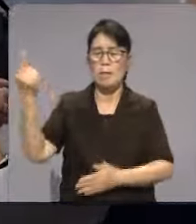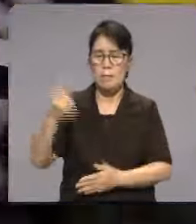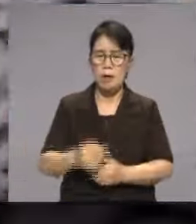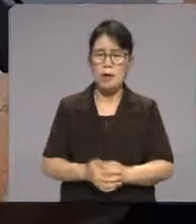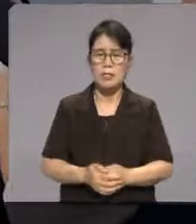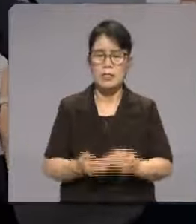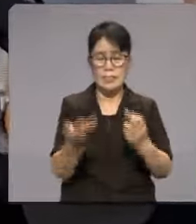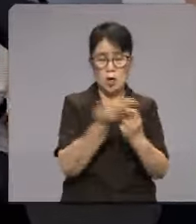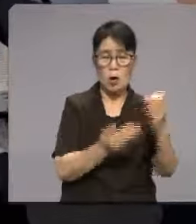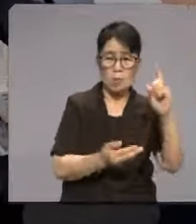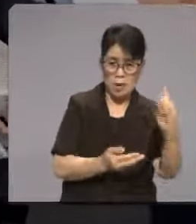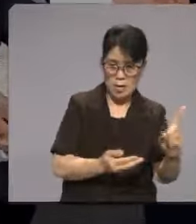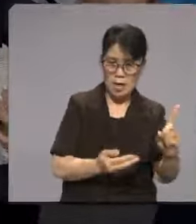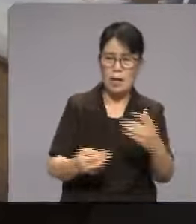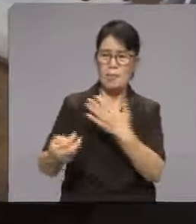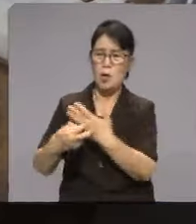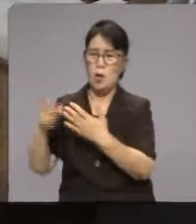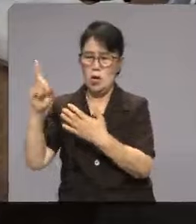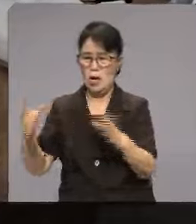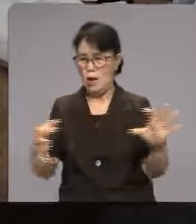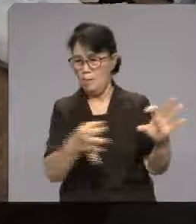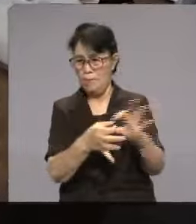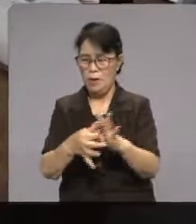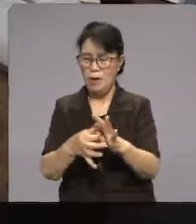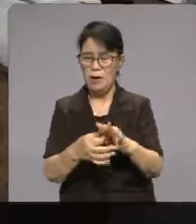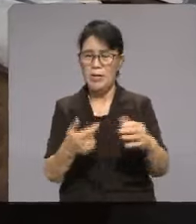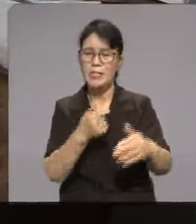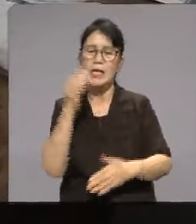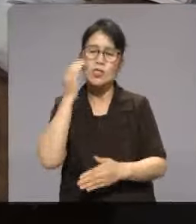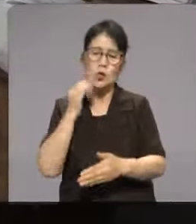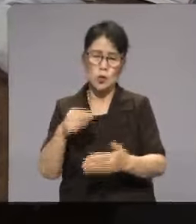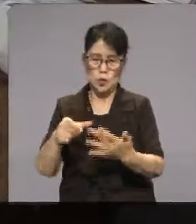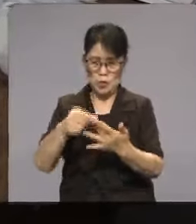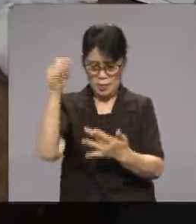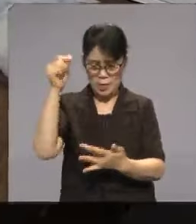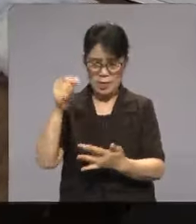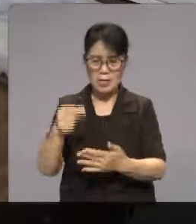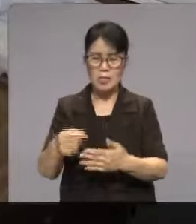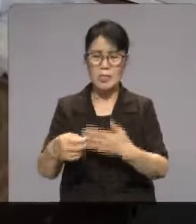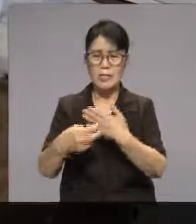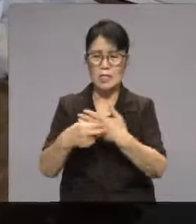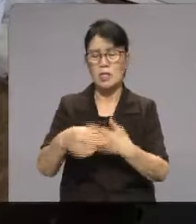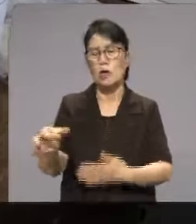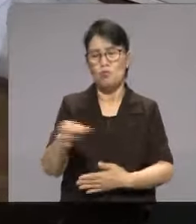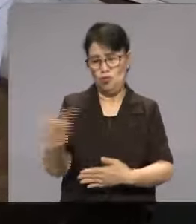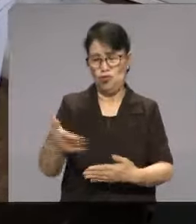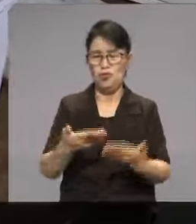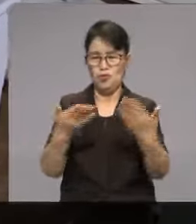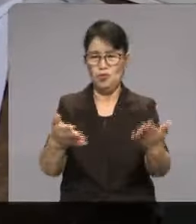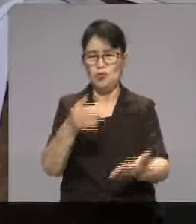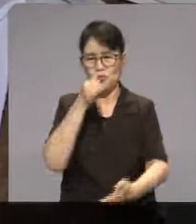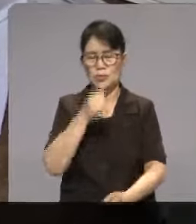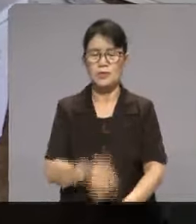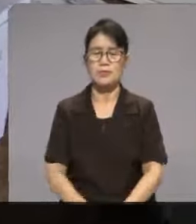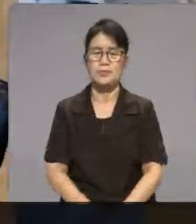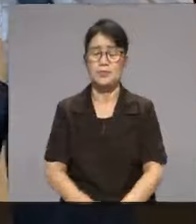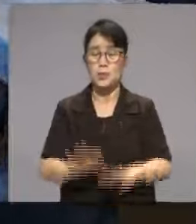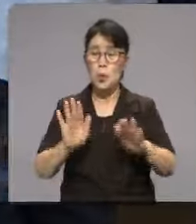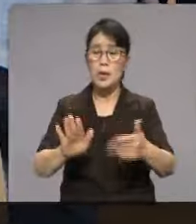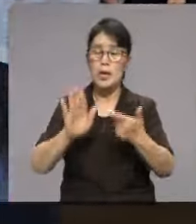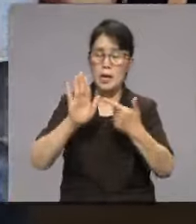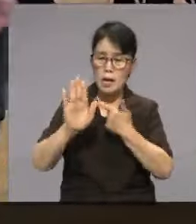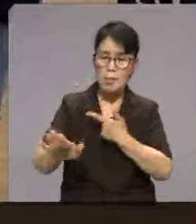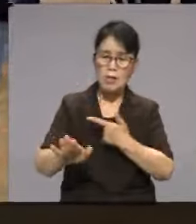1섬 1주치병원 프로젝트의 일환으로 대청도를 선택해 무료진료를 제공하고 있습니다. 올